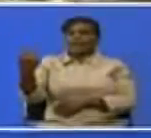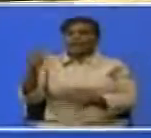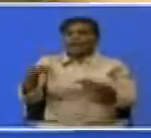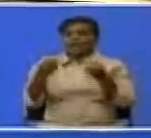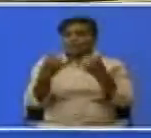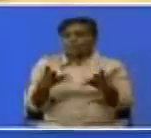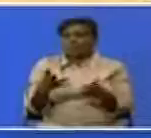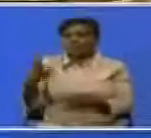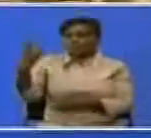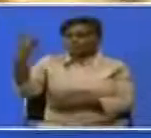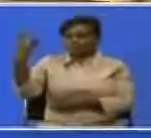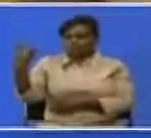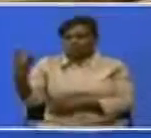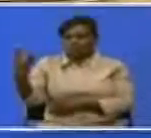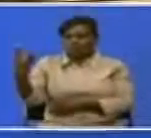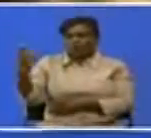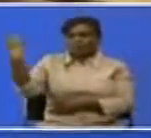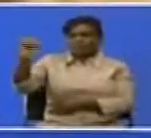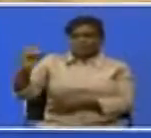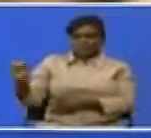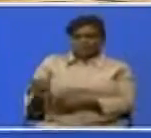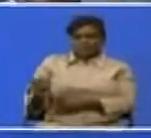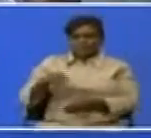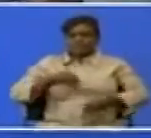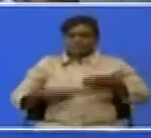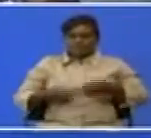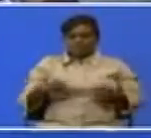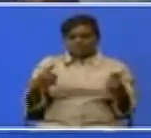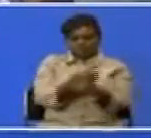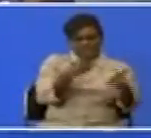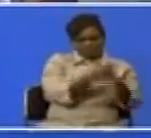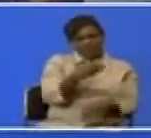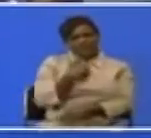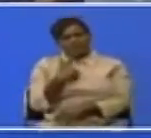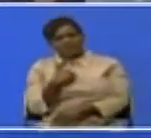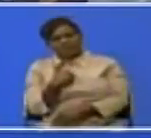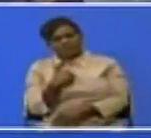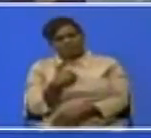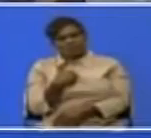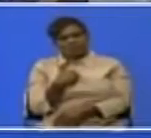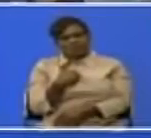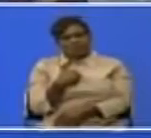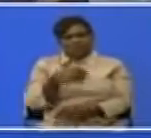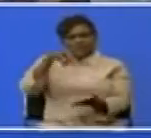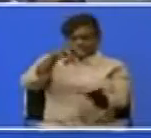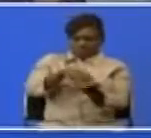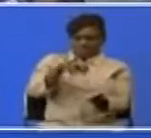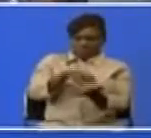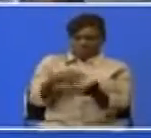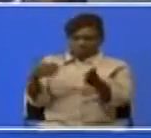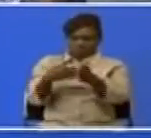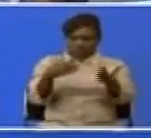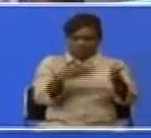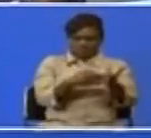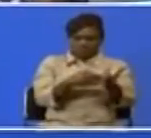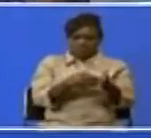kwamba 4.6% ya Wakenya wana ulemavu wa aina moja au nyingine. Hali hii huwanyima nafasi